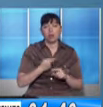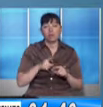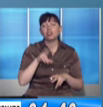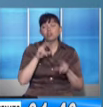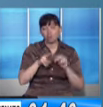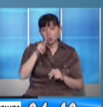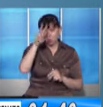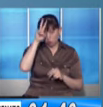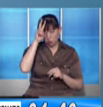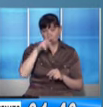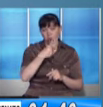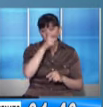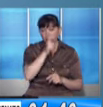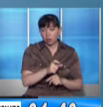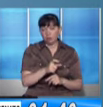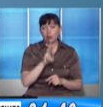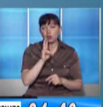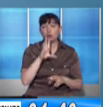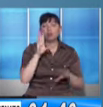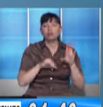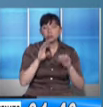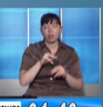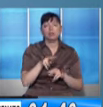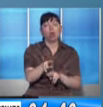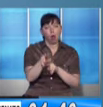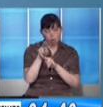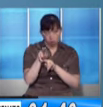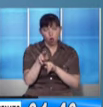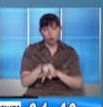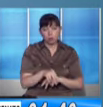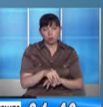lașității unui om care, deși se consideră vânător,